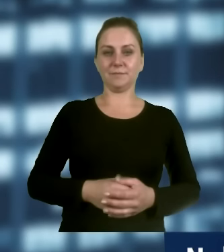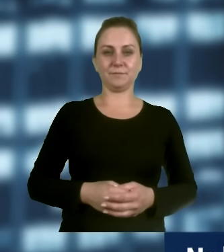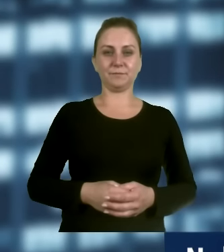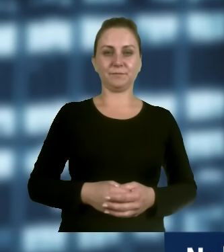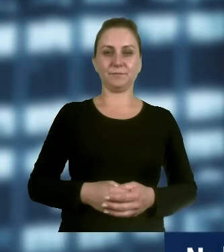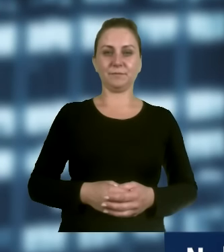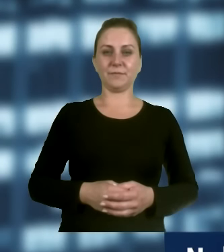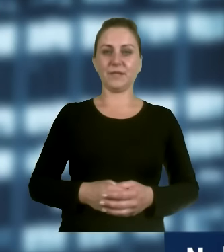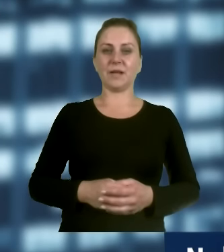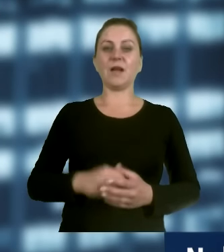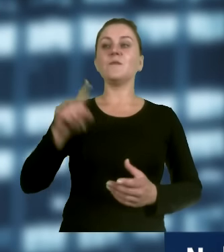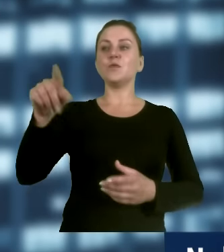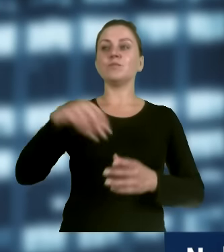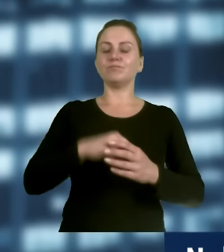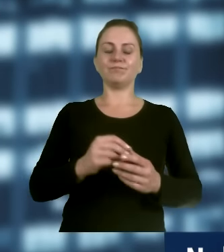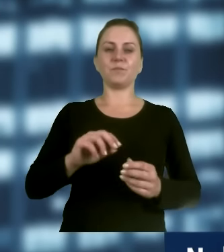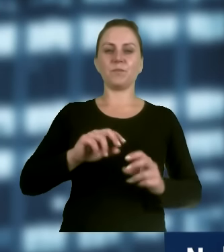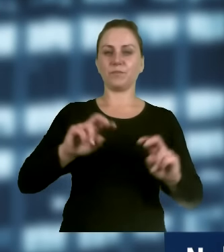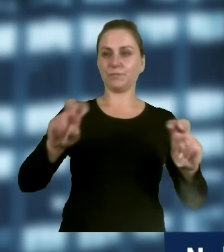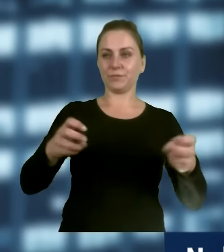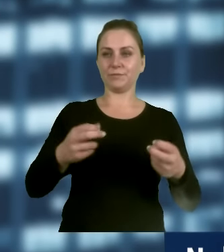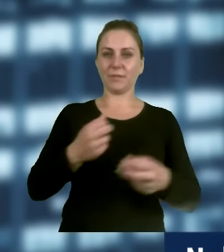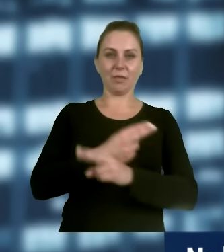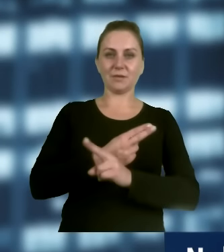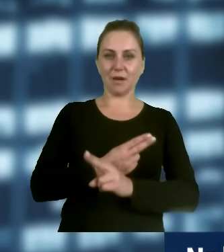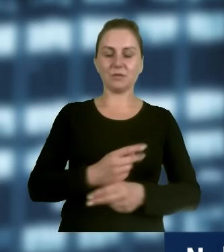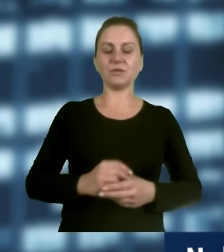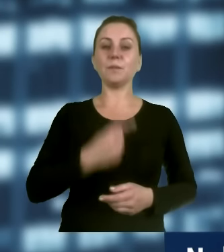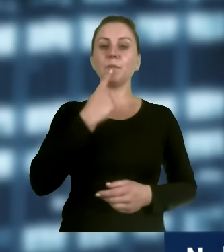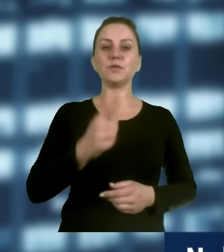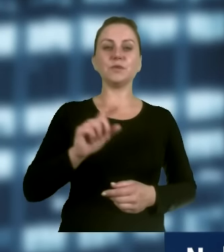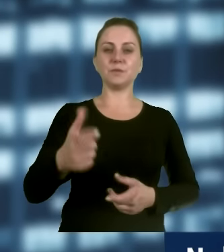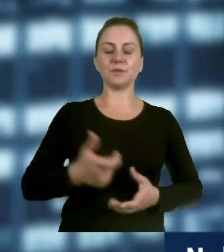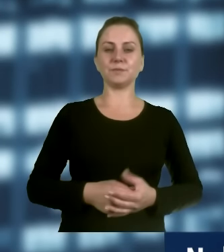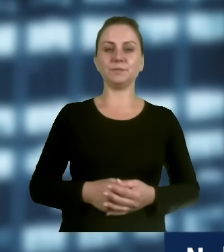portalowi Niezależna. Powiedziała, że